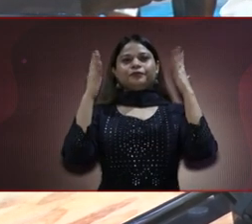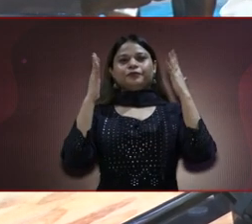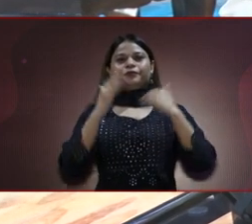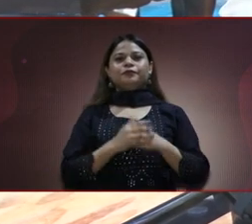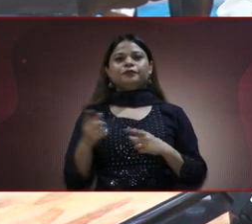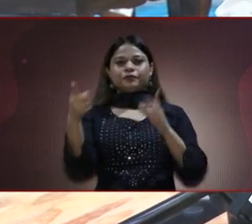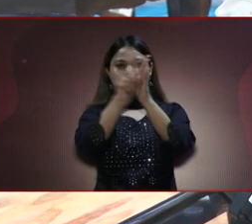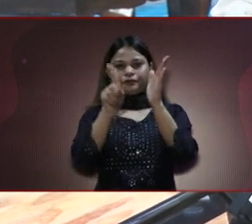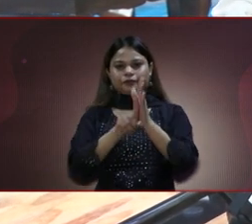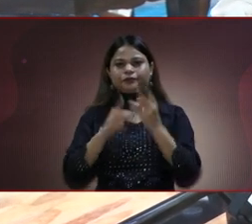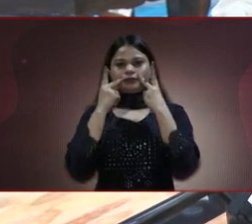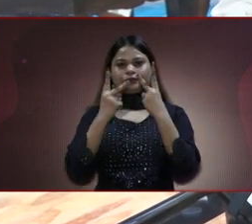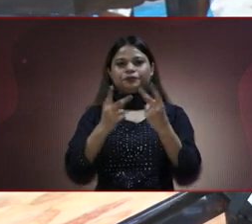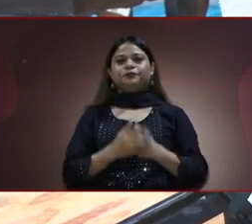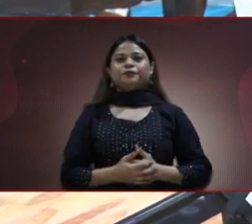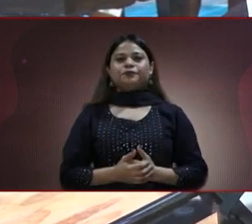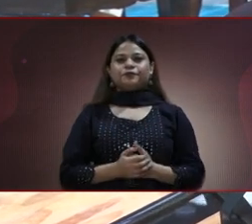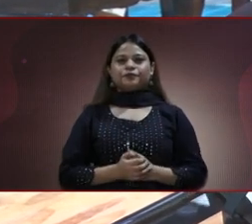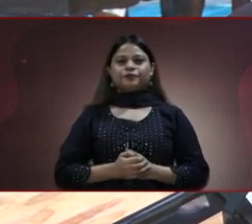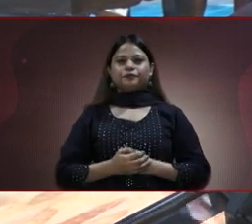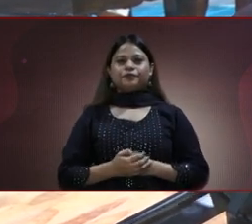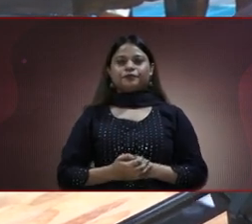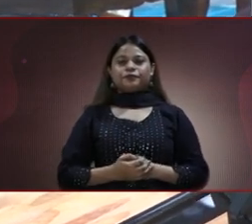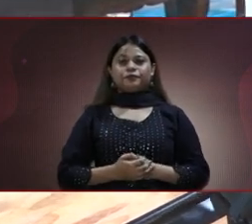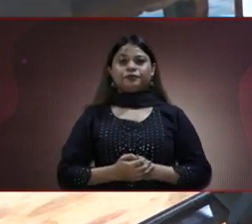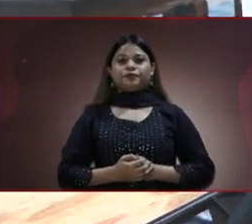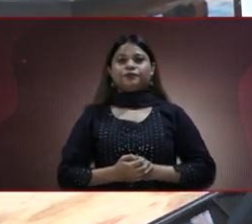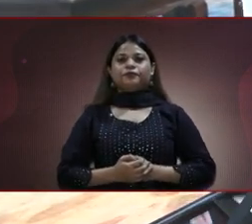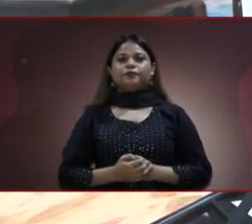शिक्षा के क्षेत्र में अपने आप में एक नवीनतम पहल।